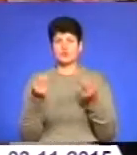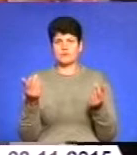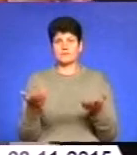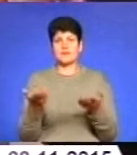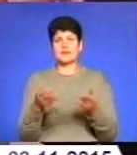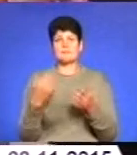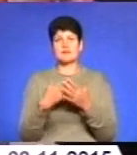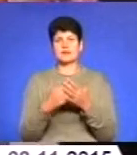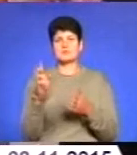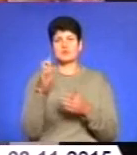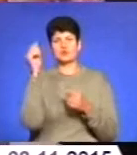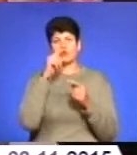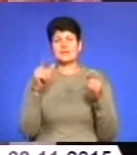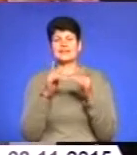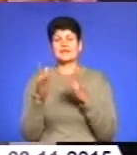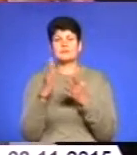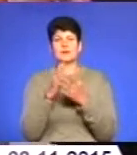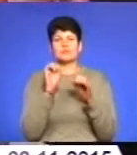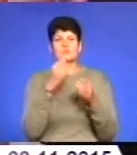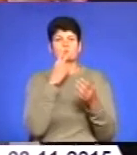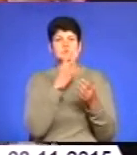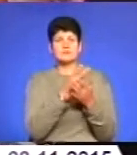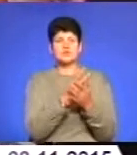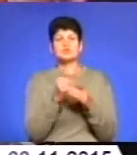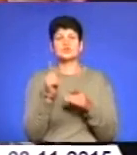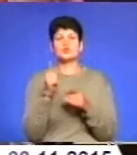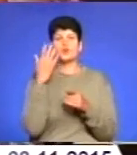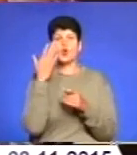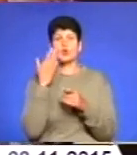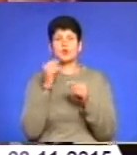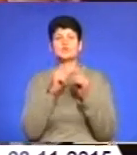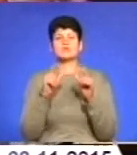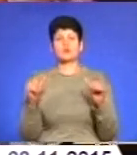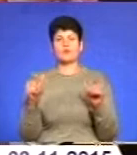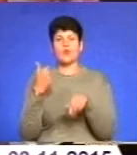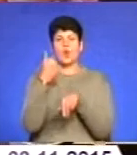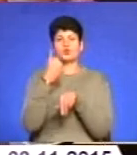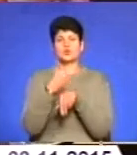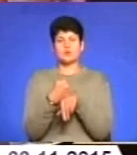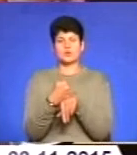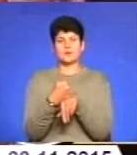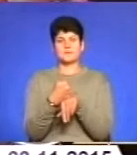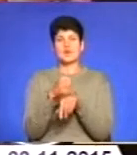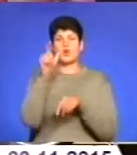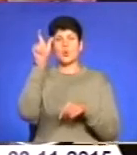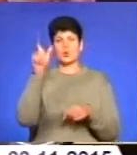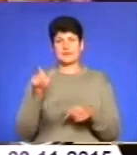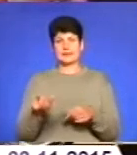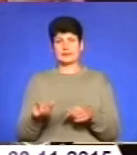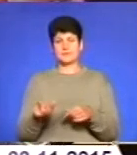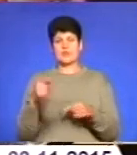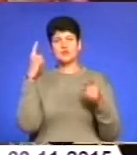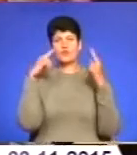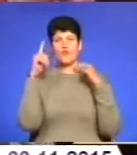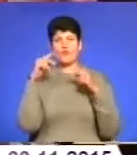ми маємо можливість пересвідчитися, що коли установу очолює людина